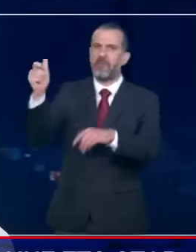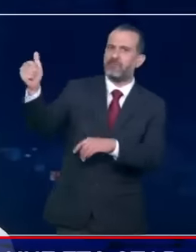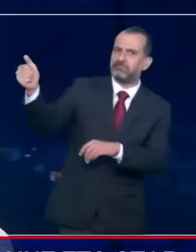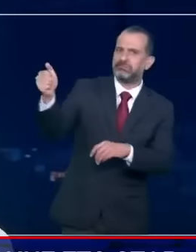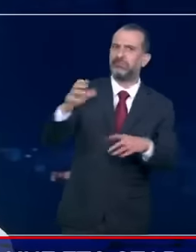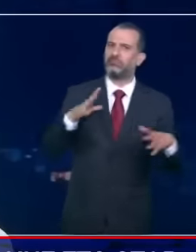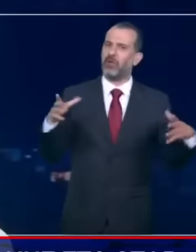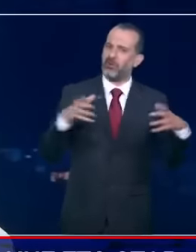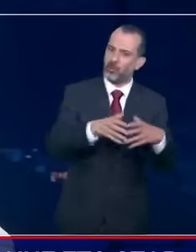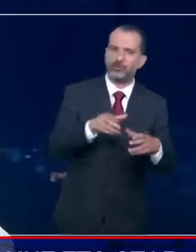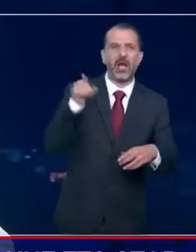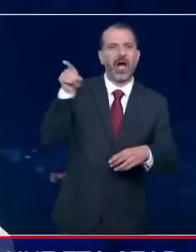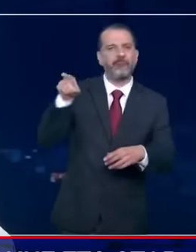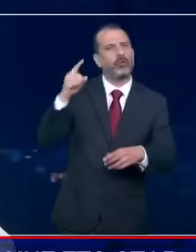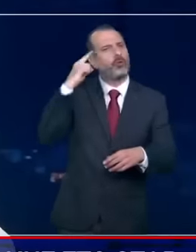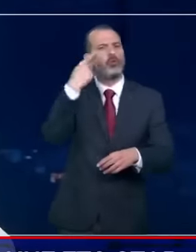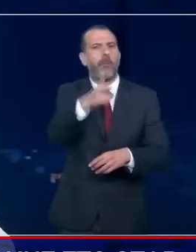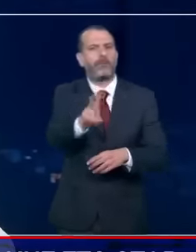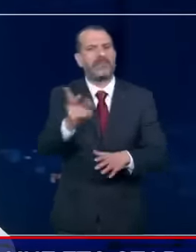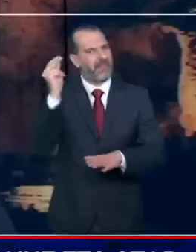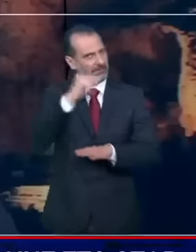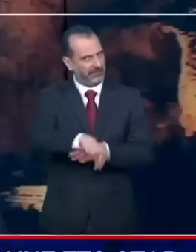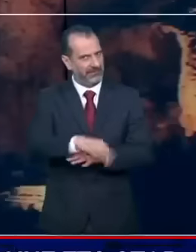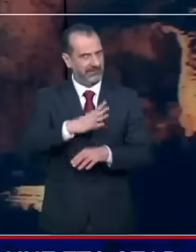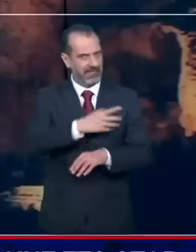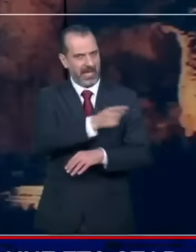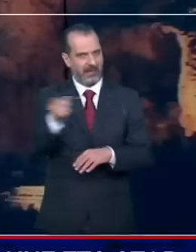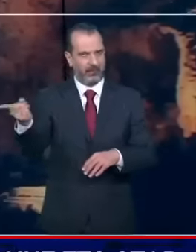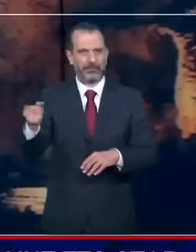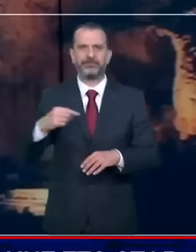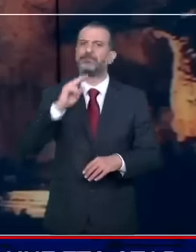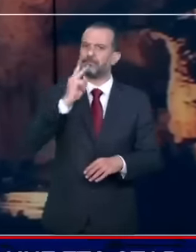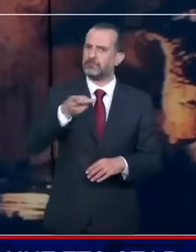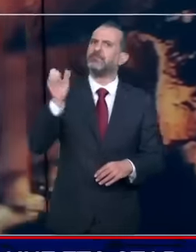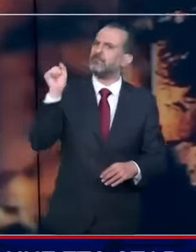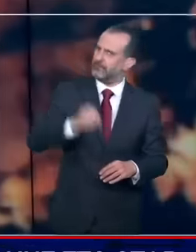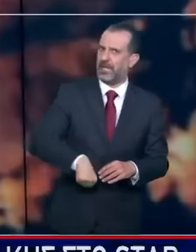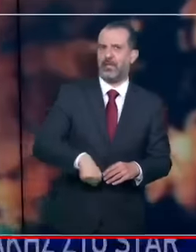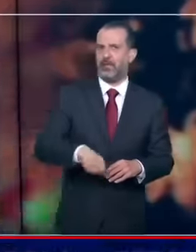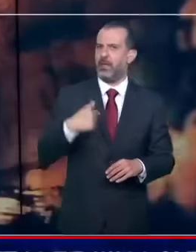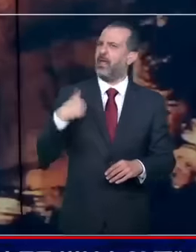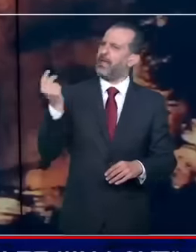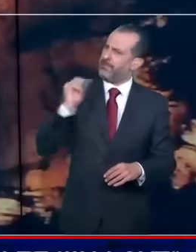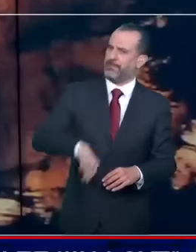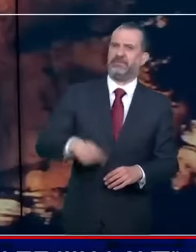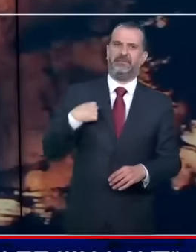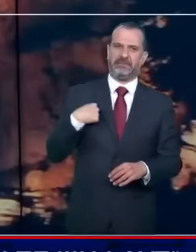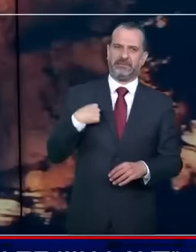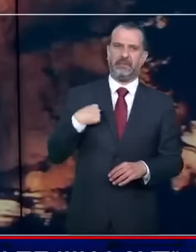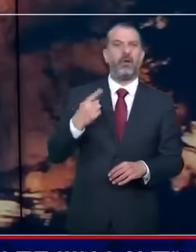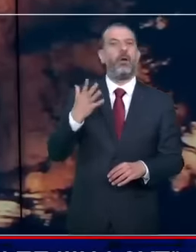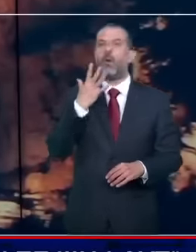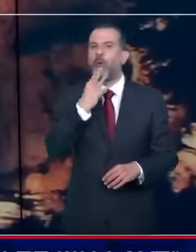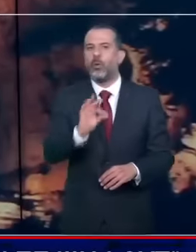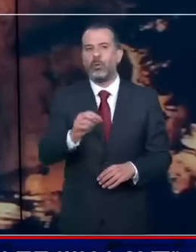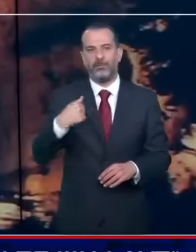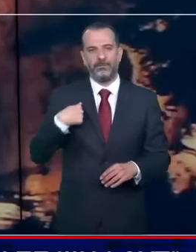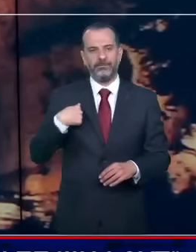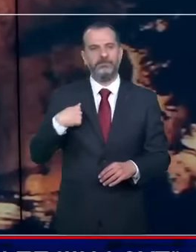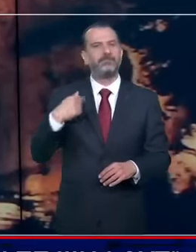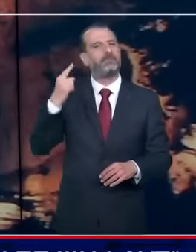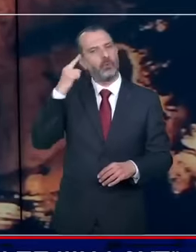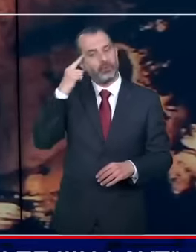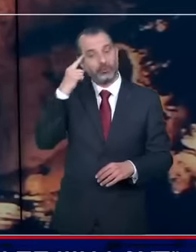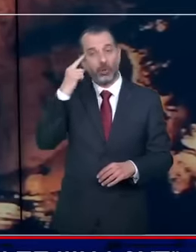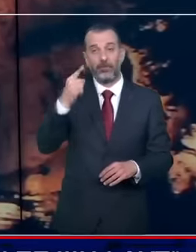σας, αυτό μεταφράζεται και σε ψήφους? Ναι, μεταφράζεται σε ψήφους, διότι νομίζω ο κόσμος, όσο